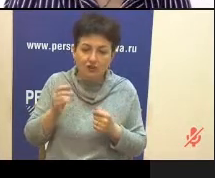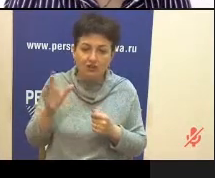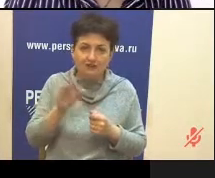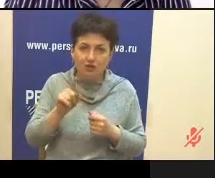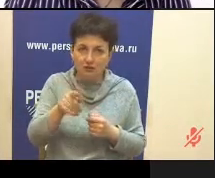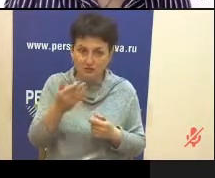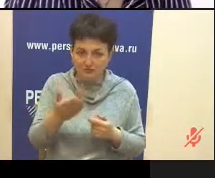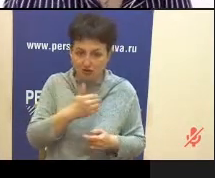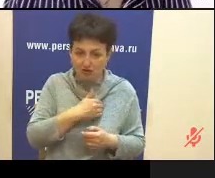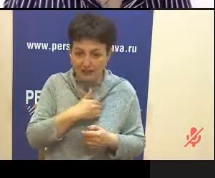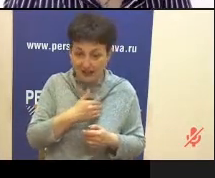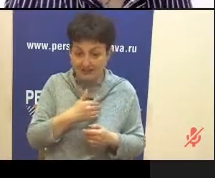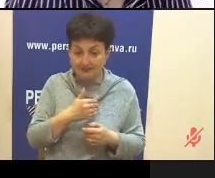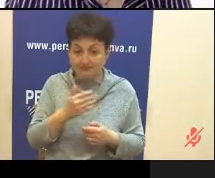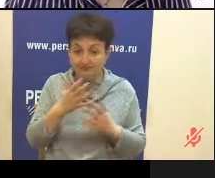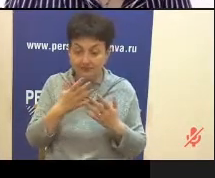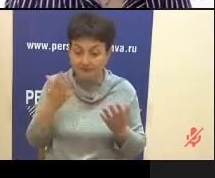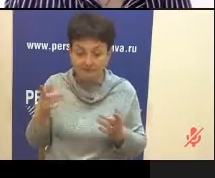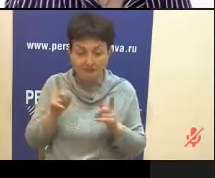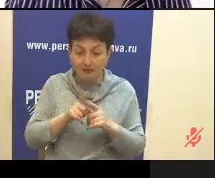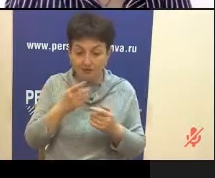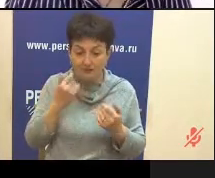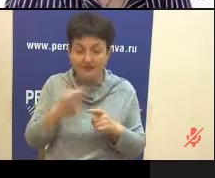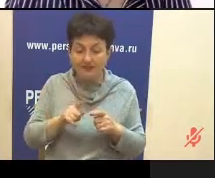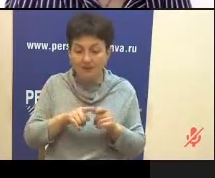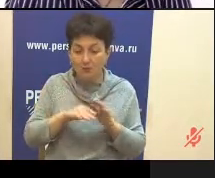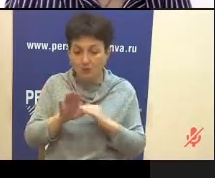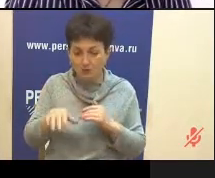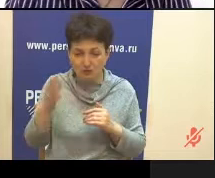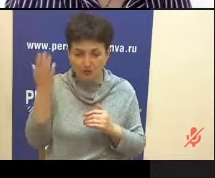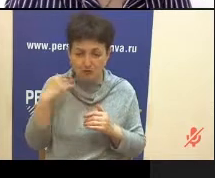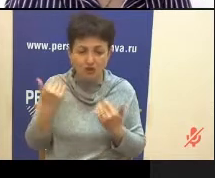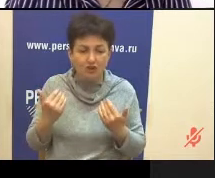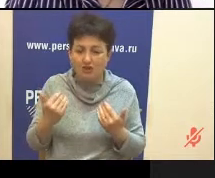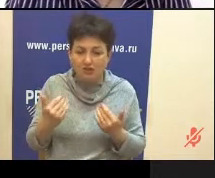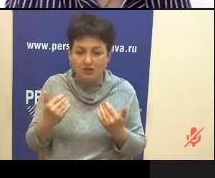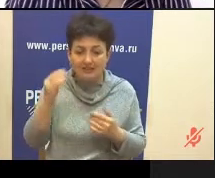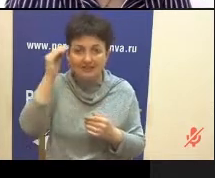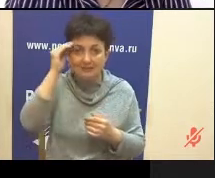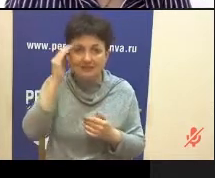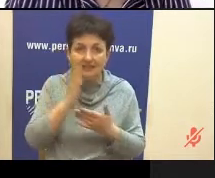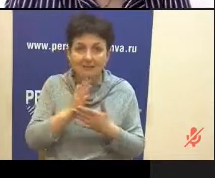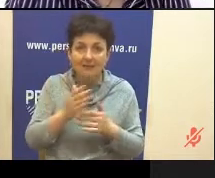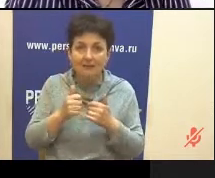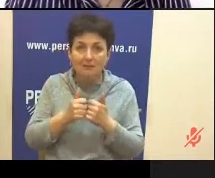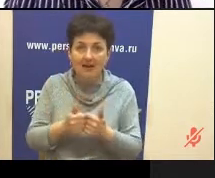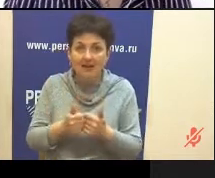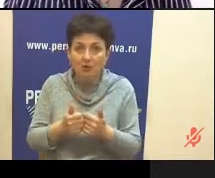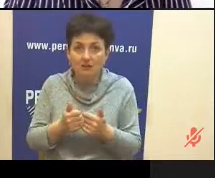что вы желаете, больше такого нет. Это уходит в прошлое. Сейчас гораздо больший смысл имеют